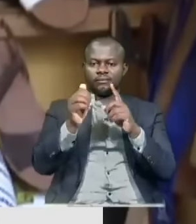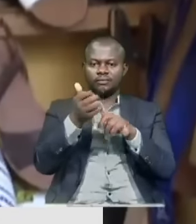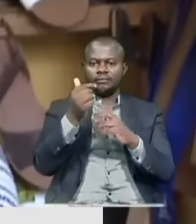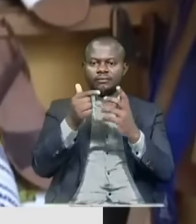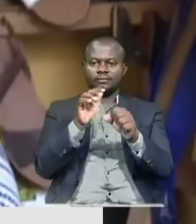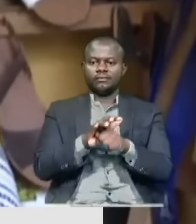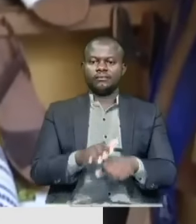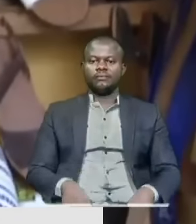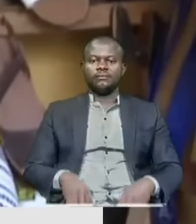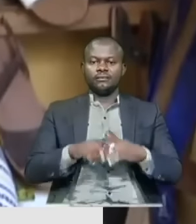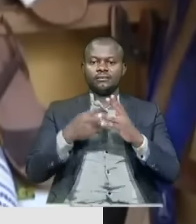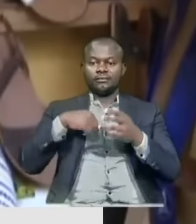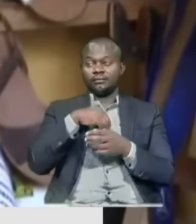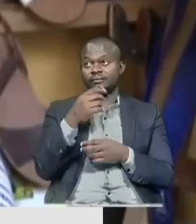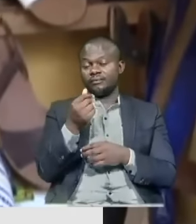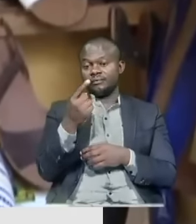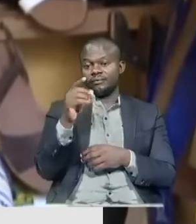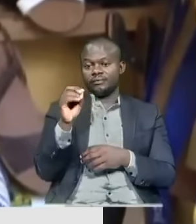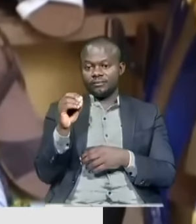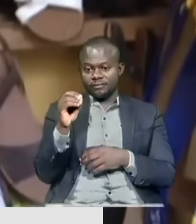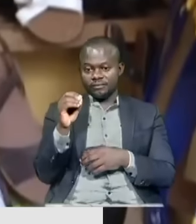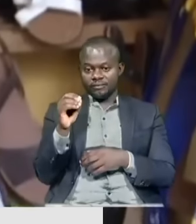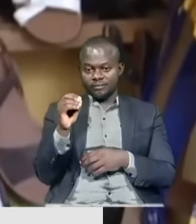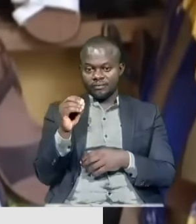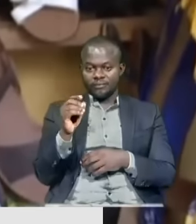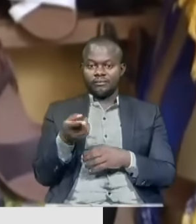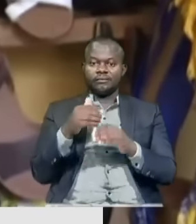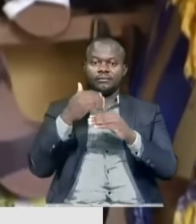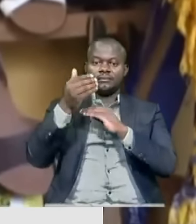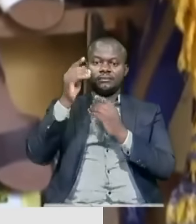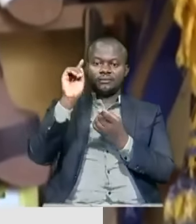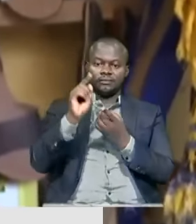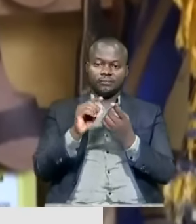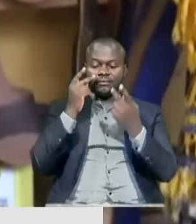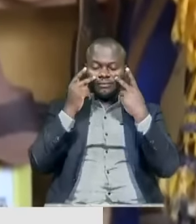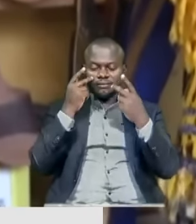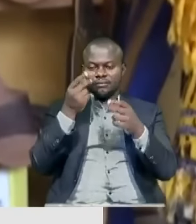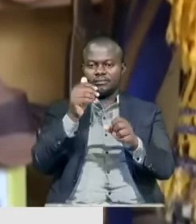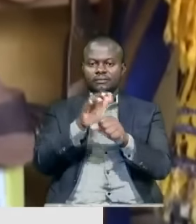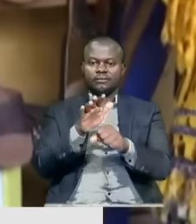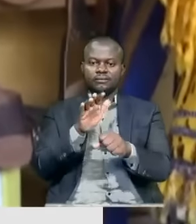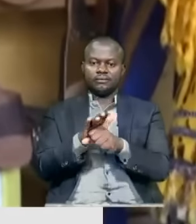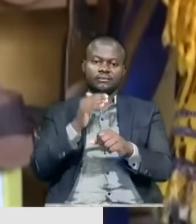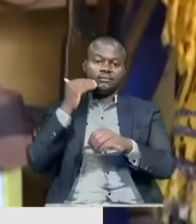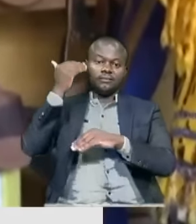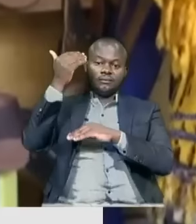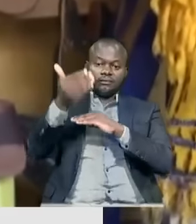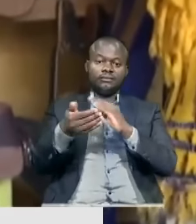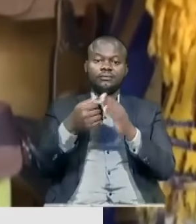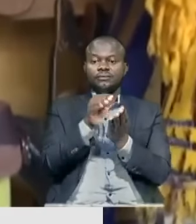ngo twatangije igiceri cy'ijana tukagira igihe tukigabanye tukabona menshi hakaba igihe tukibikije tukakiguriza